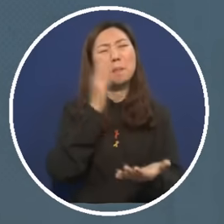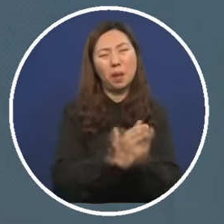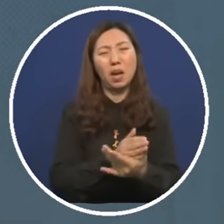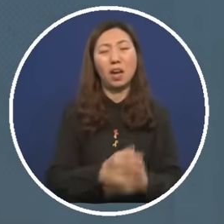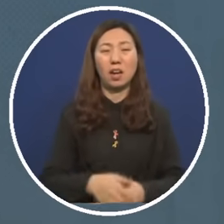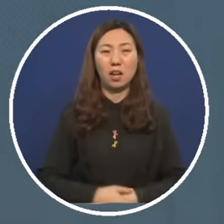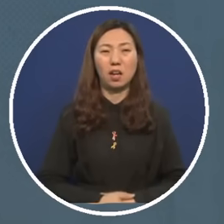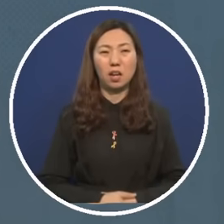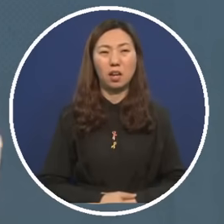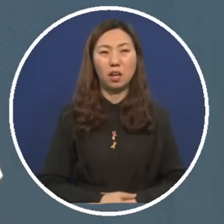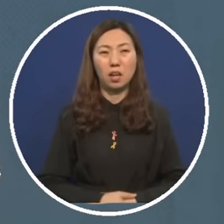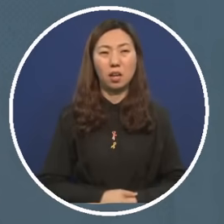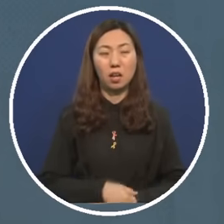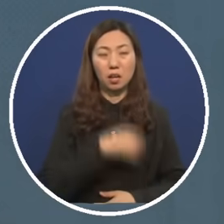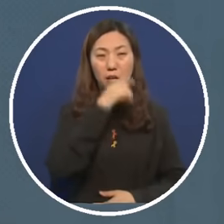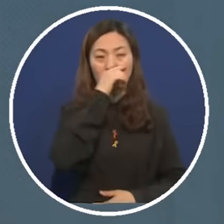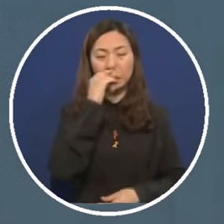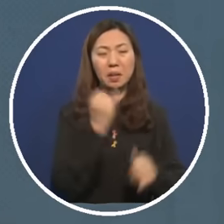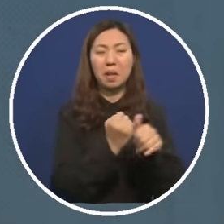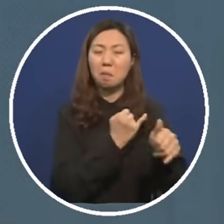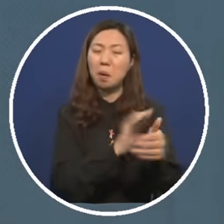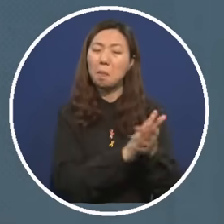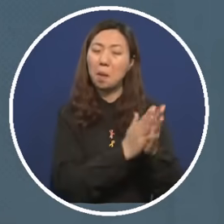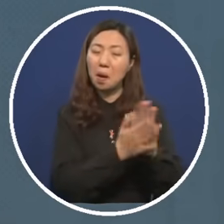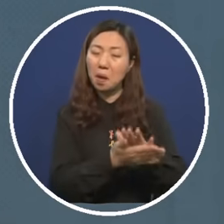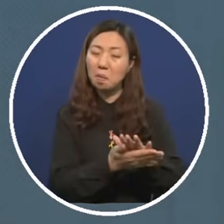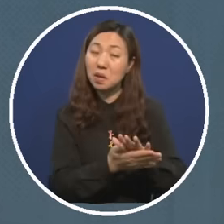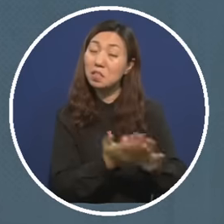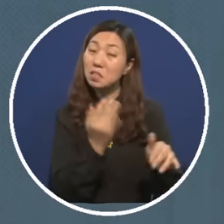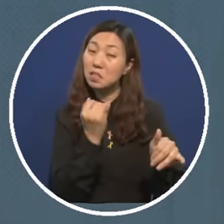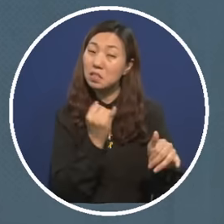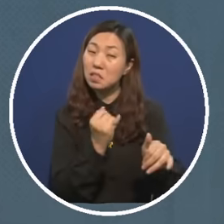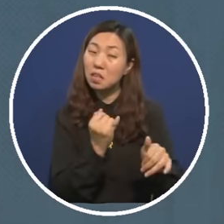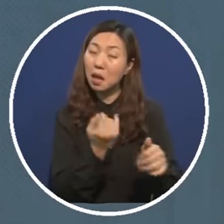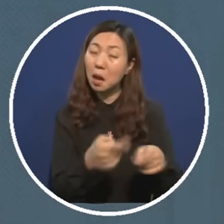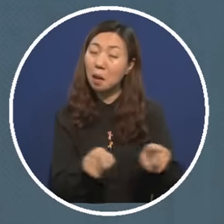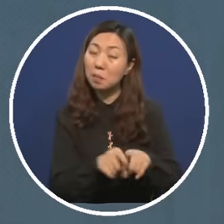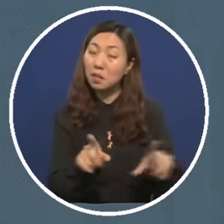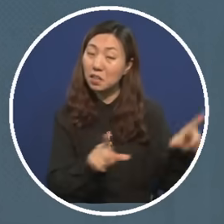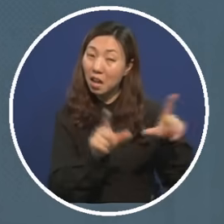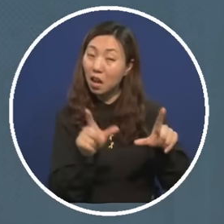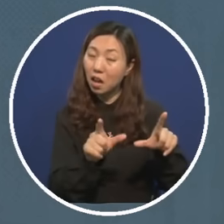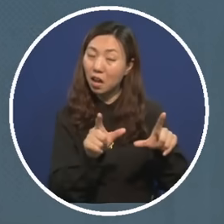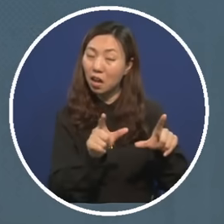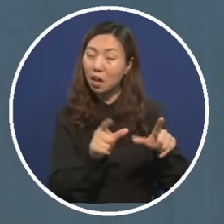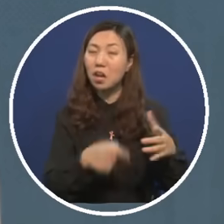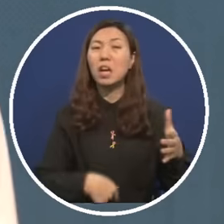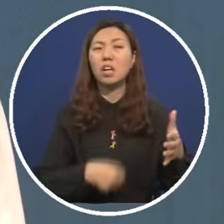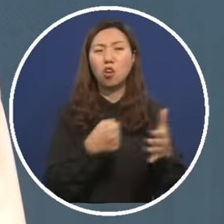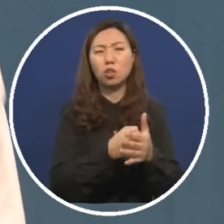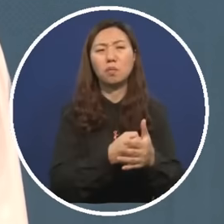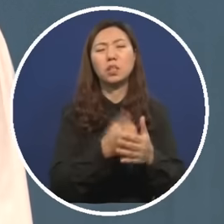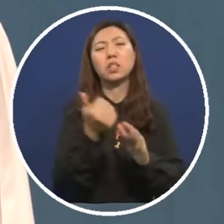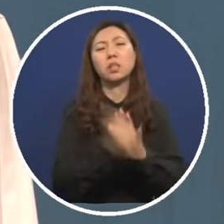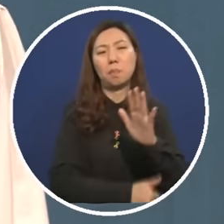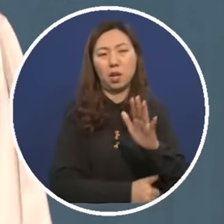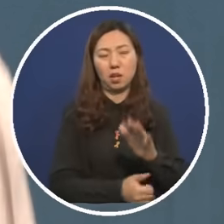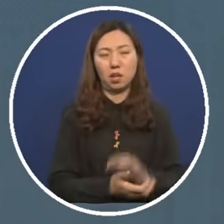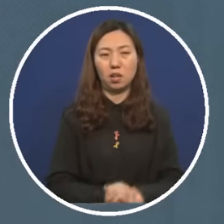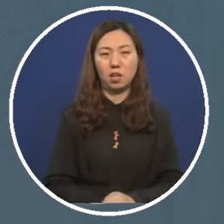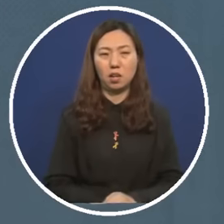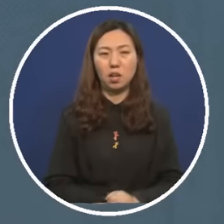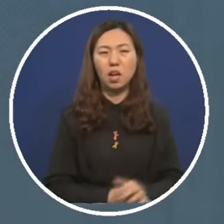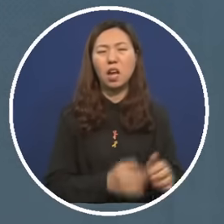그러니까 변한다면 좀 살 생각이 있다 이렇게 결정하면 실패합니다. 네.